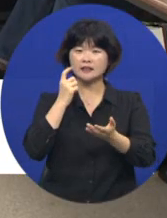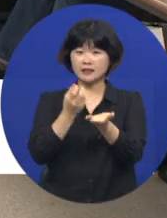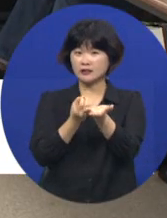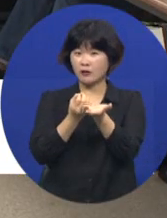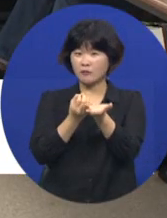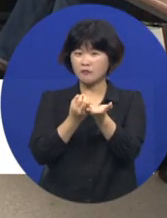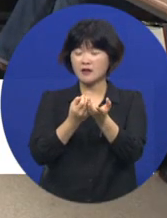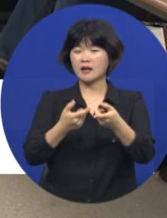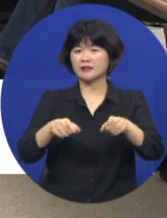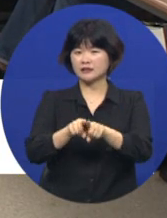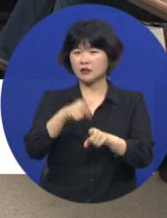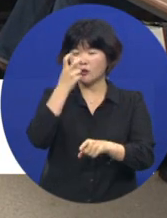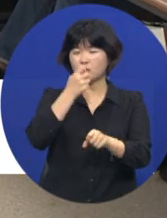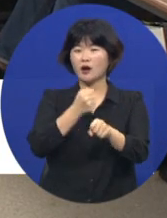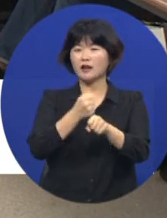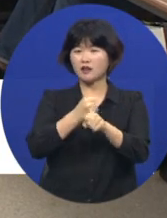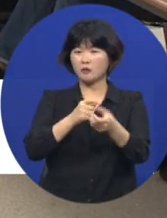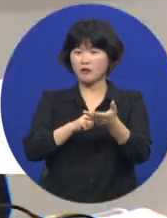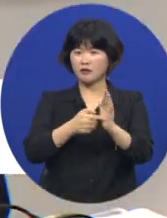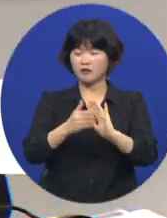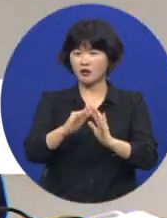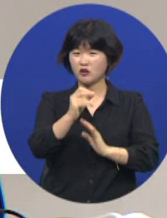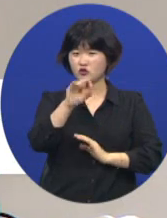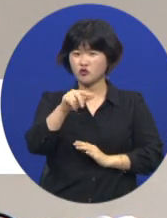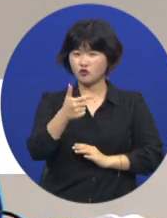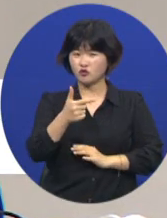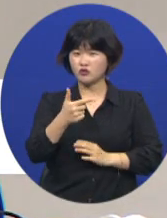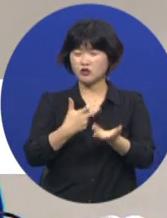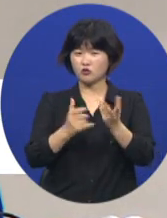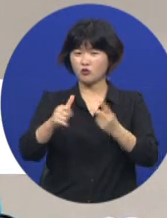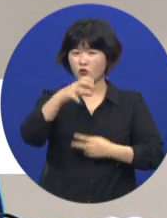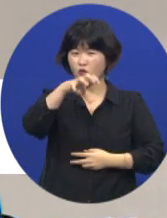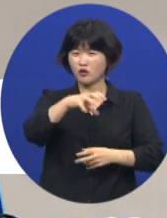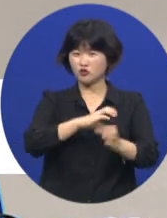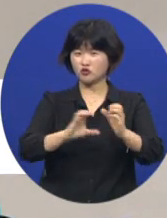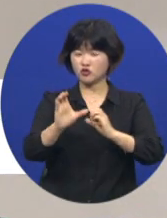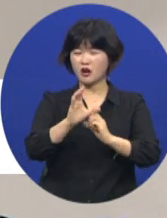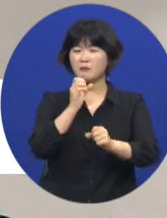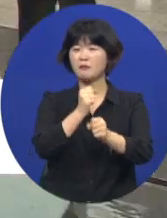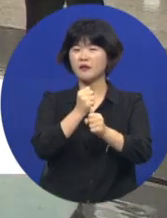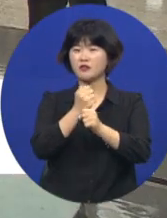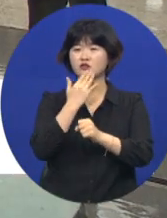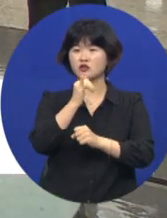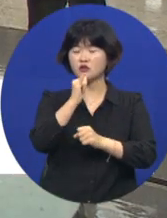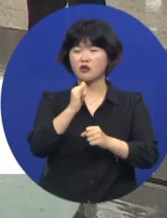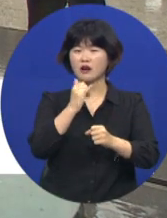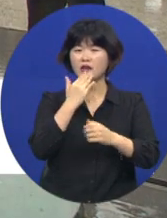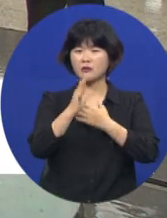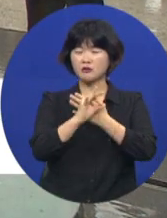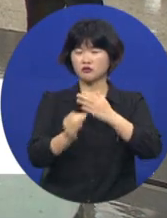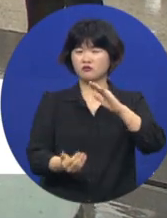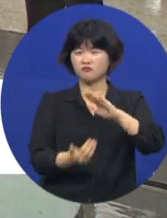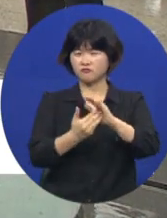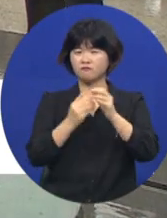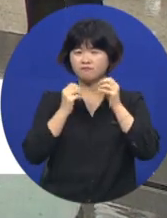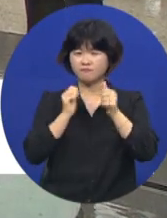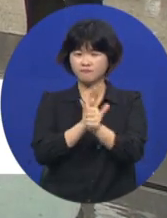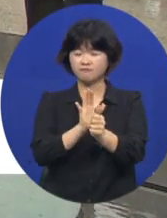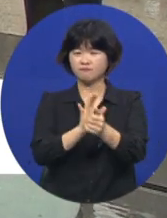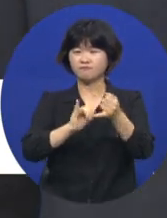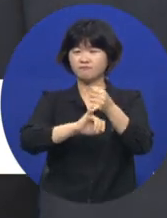인공섬도 검토하겠다고 말했으며, 윤석열 후보는 제주에 공항이 추가 건설되도록 최대한 지원하겠다고